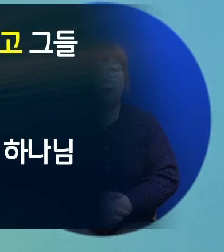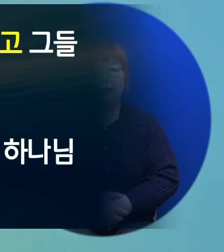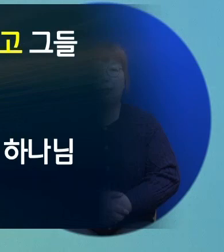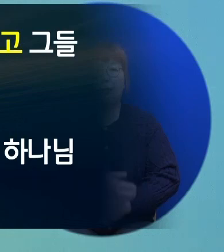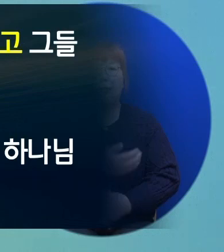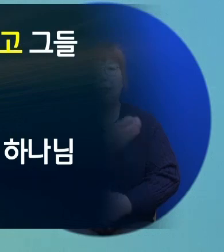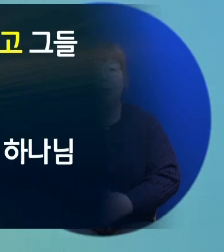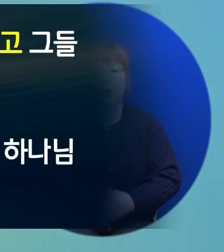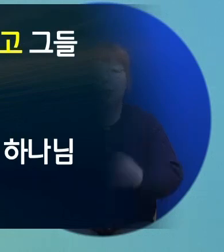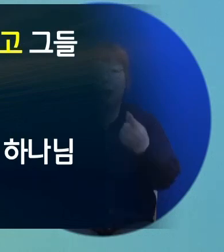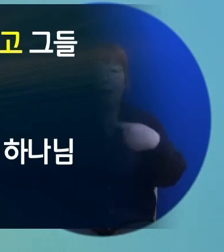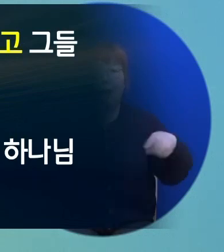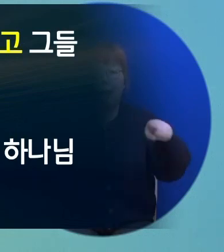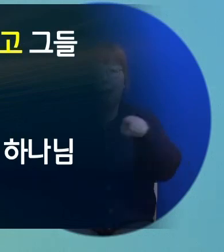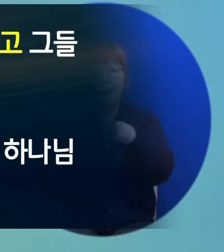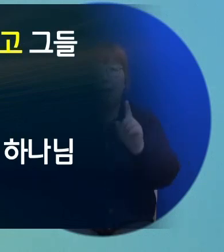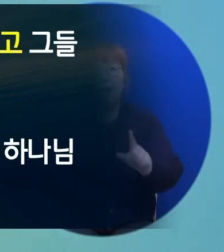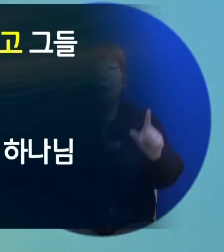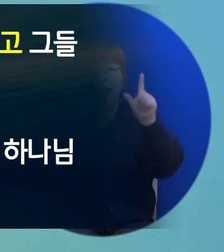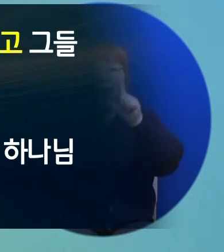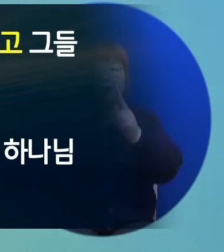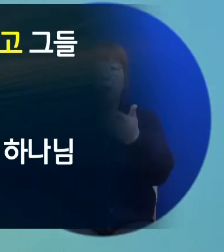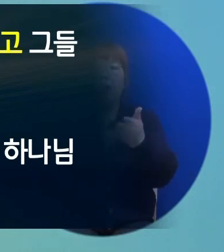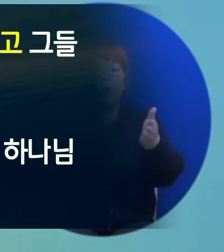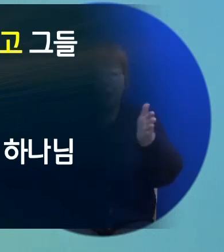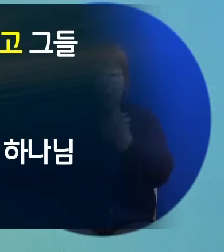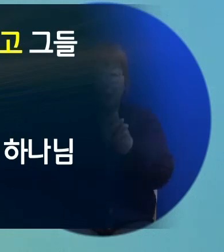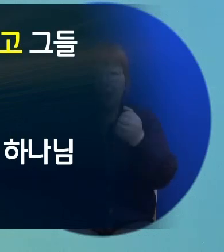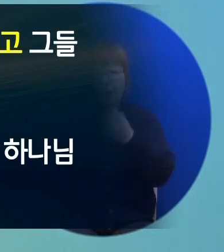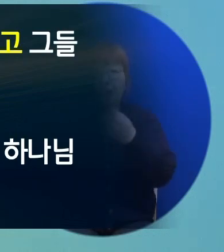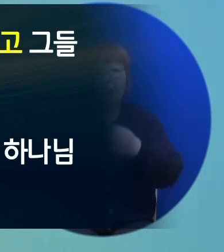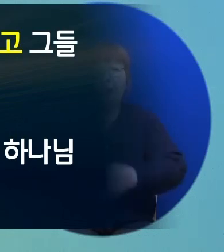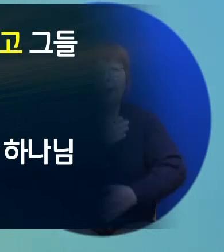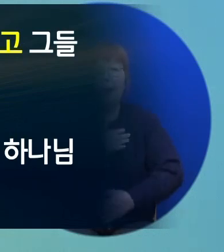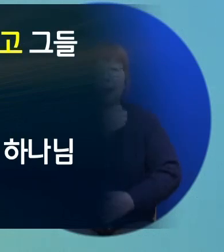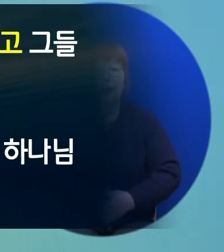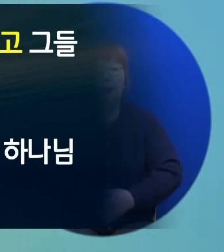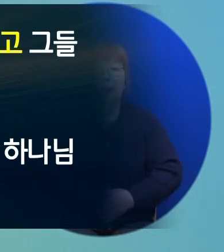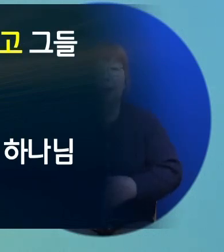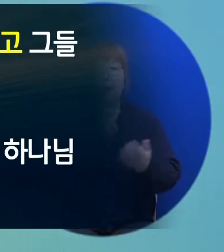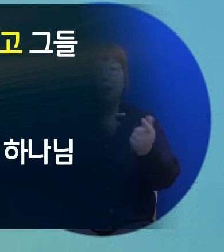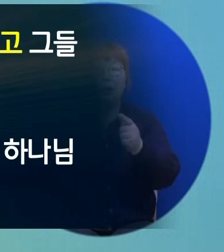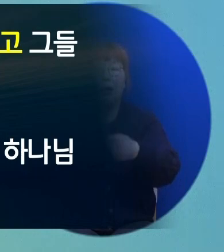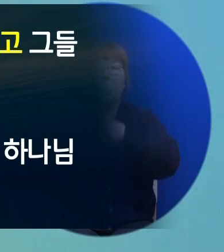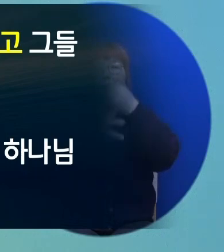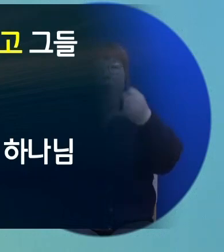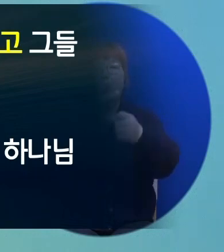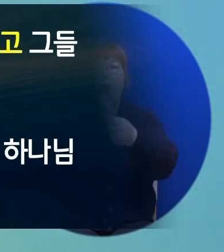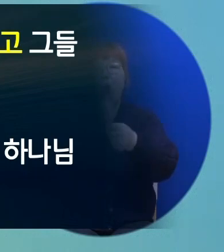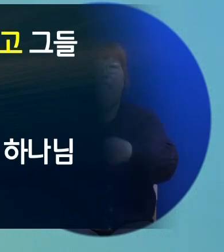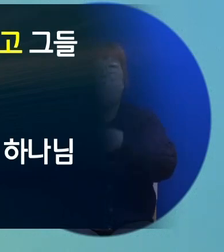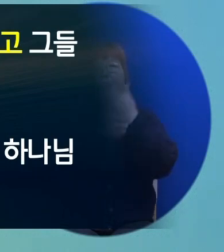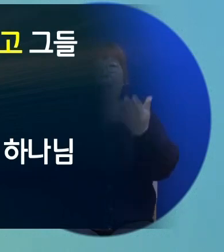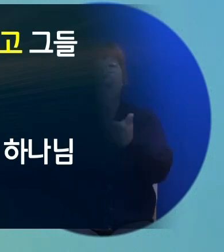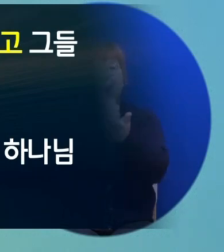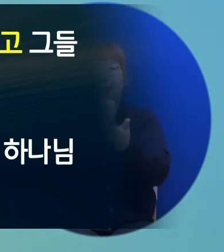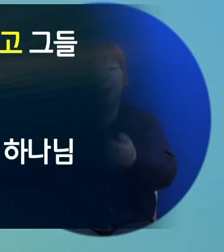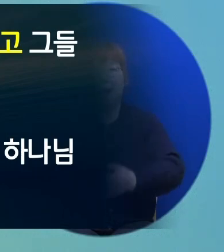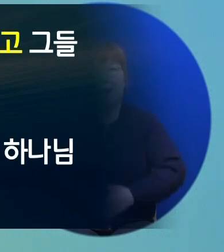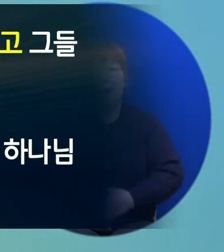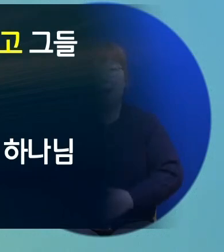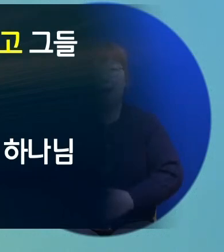읽겠습니다. 그들과 함께 살기 위함이니 나는 그들의 여호와 하나님이다.